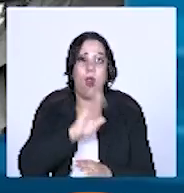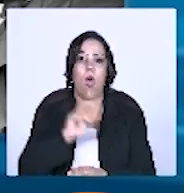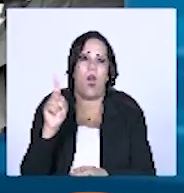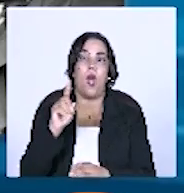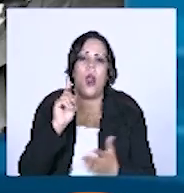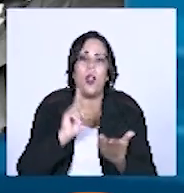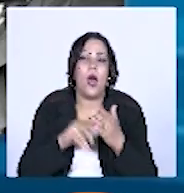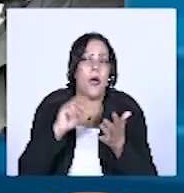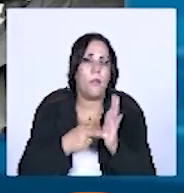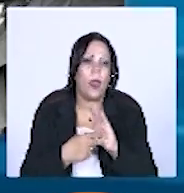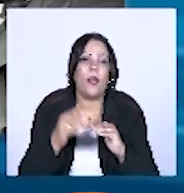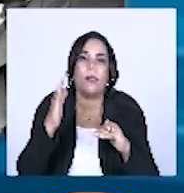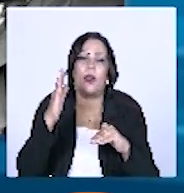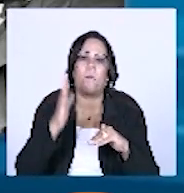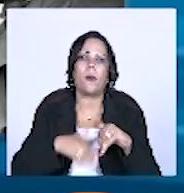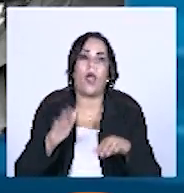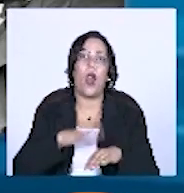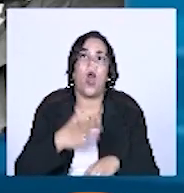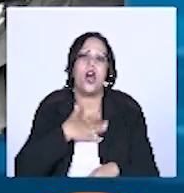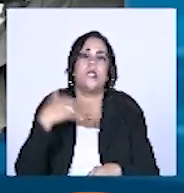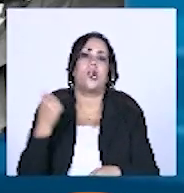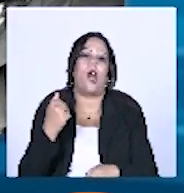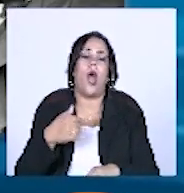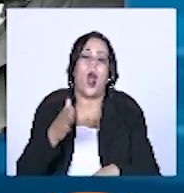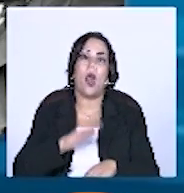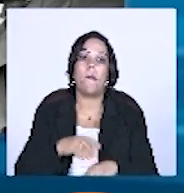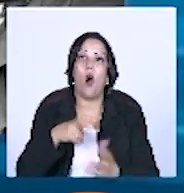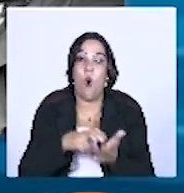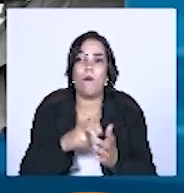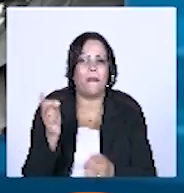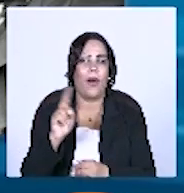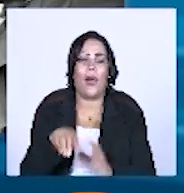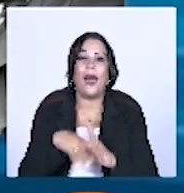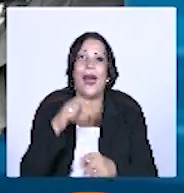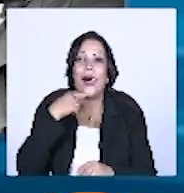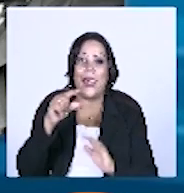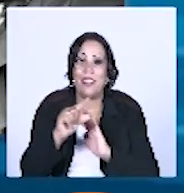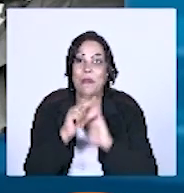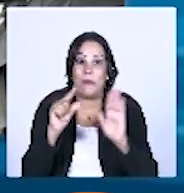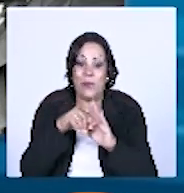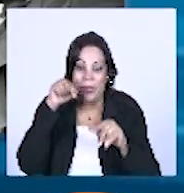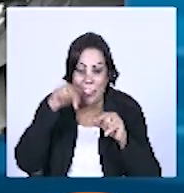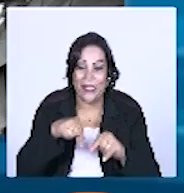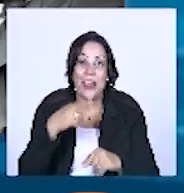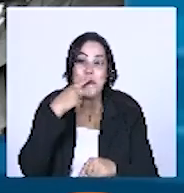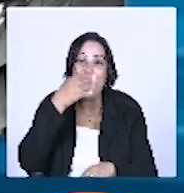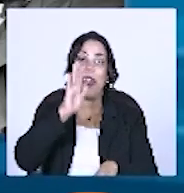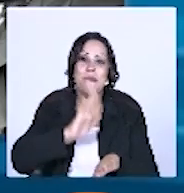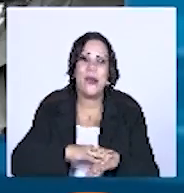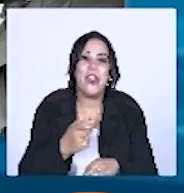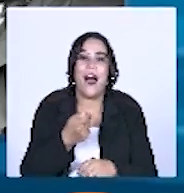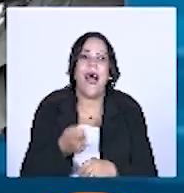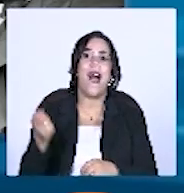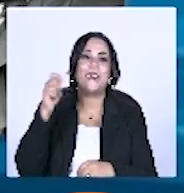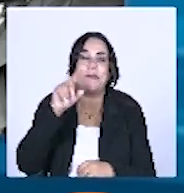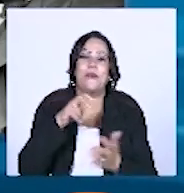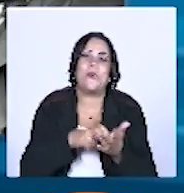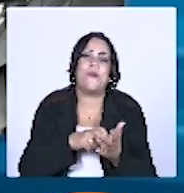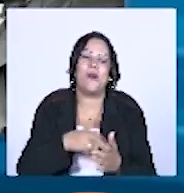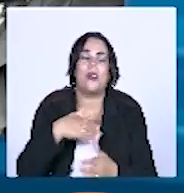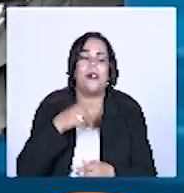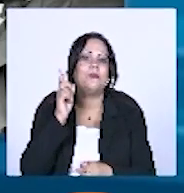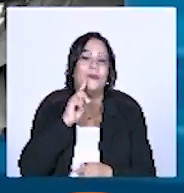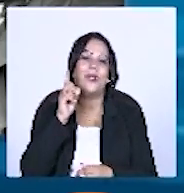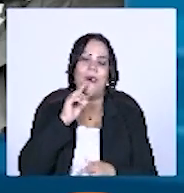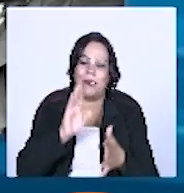على الثقه وليست التربيه على الخوف احنا الحلقه دي كلمنا اكثر من مره عن الخوف احنا مش عايزين